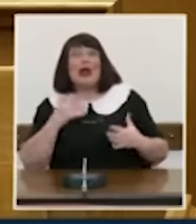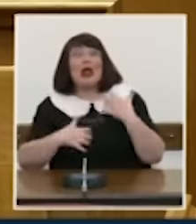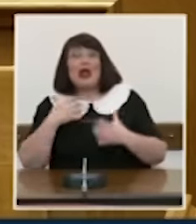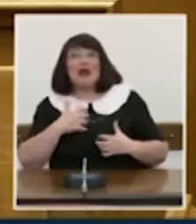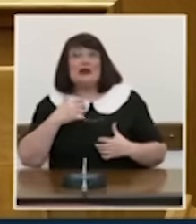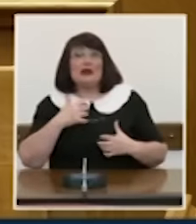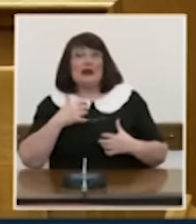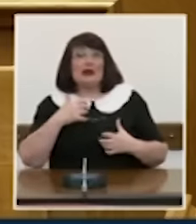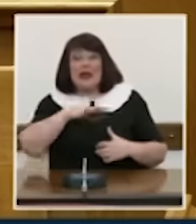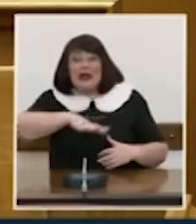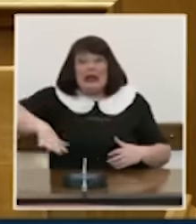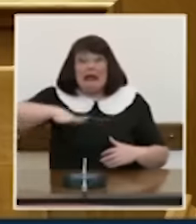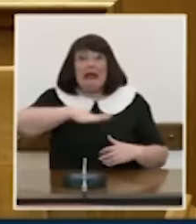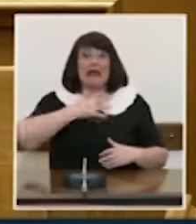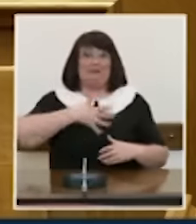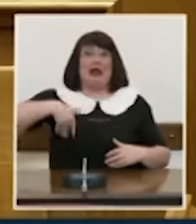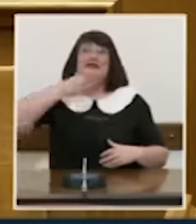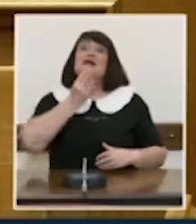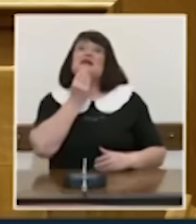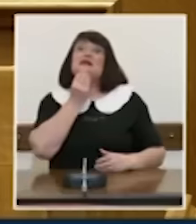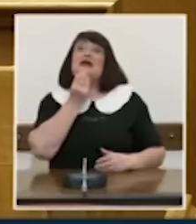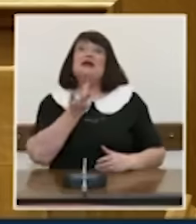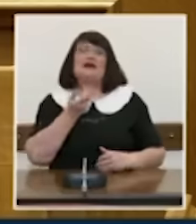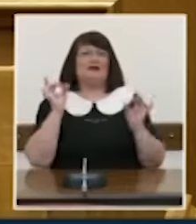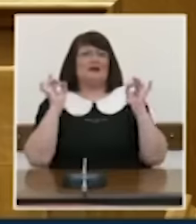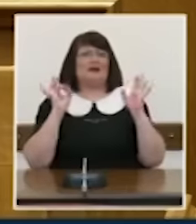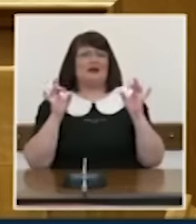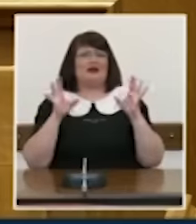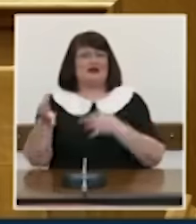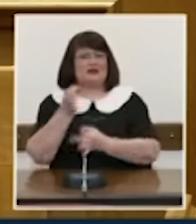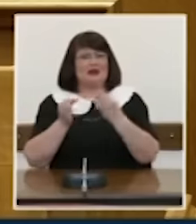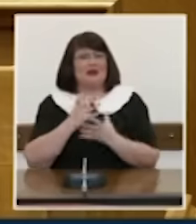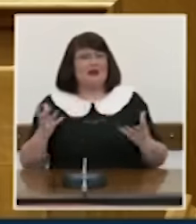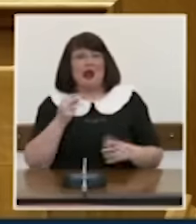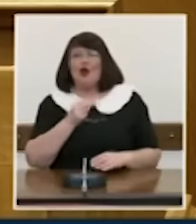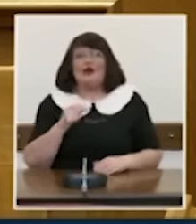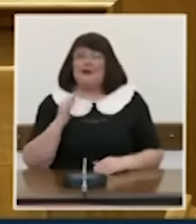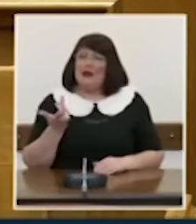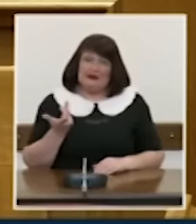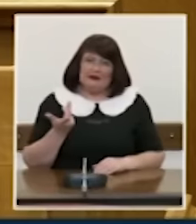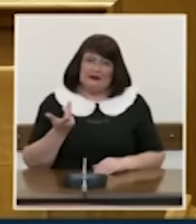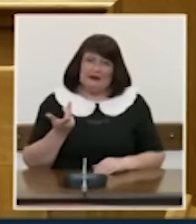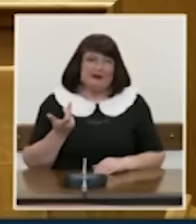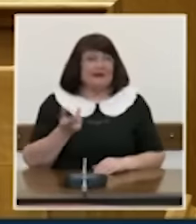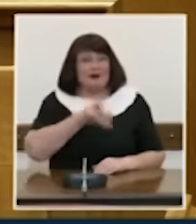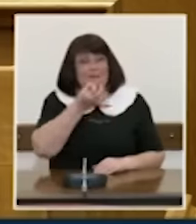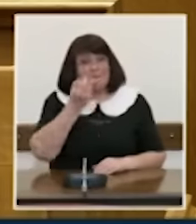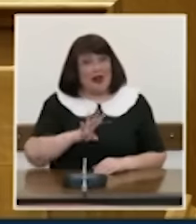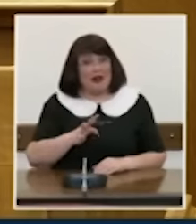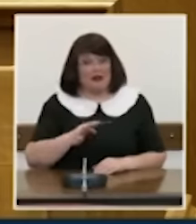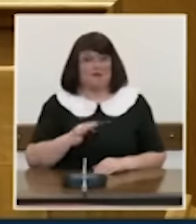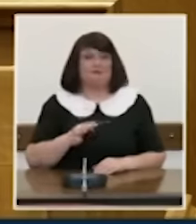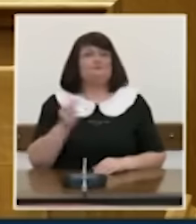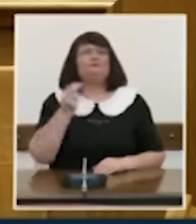Ανατολή ή αλλού. Και εδώ κανείς σας δεν ακούμπησε το τεράστιο ζήτημα που ανέφερα και πριν και